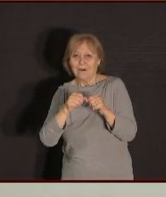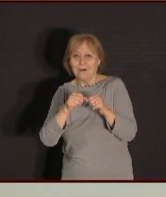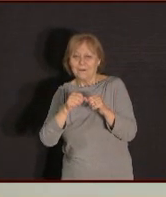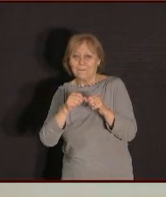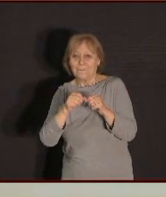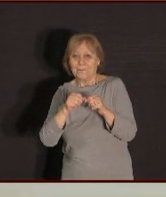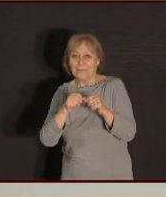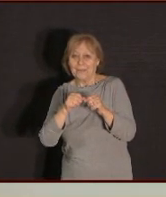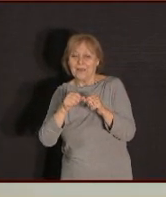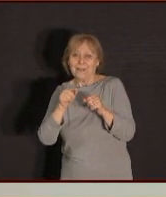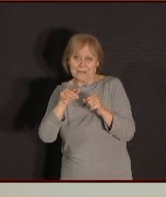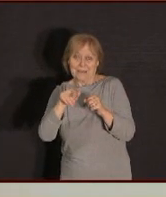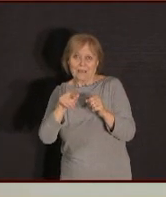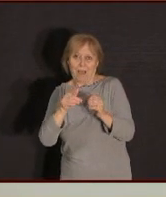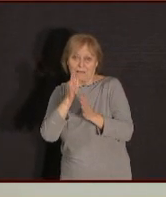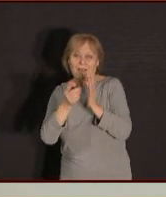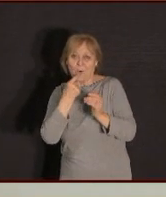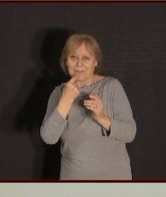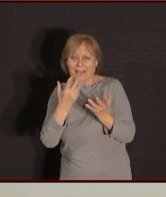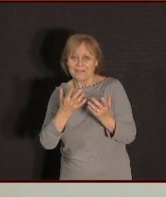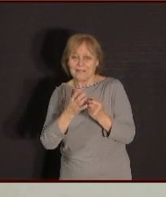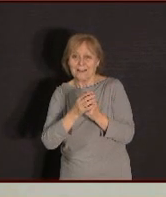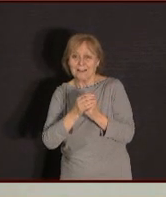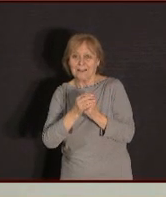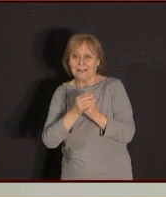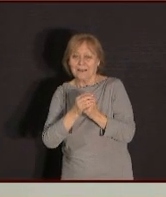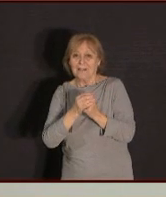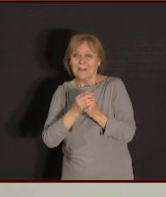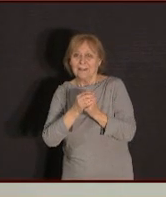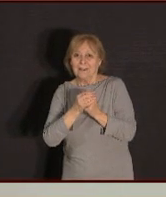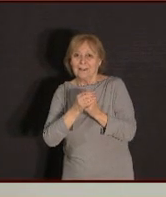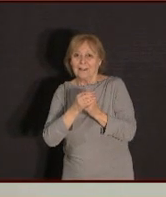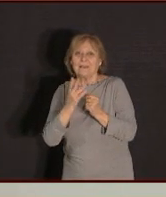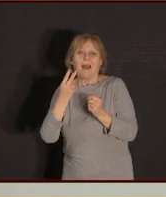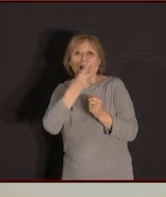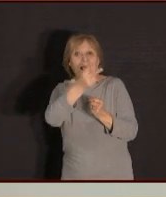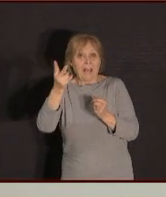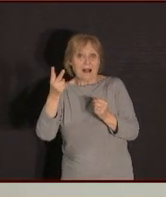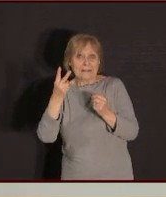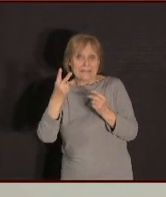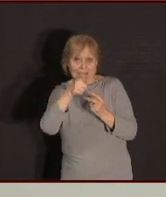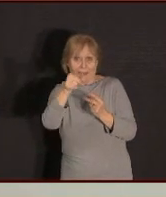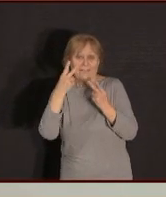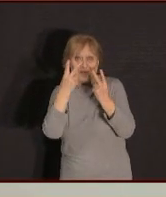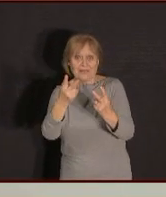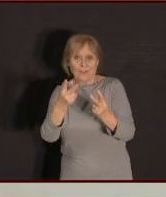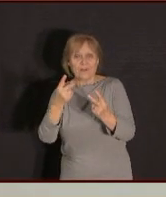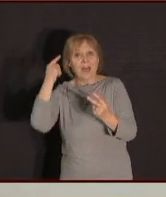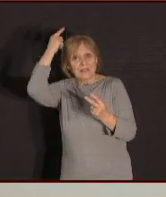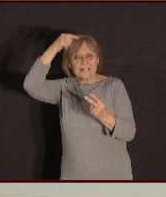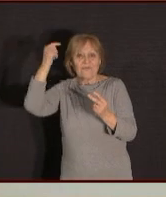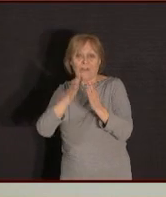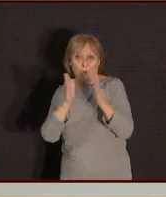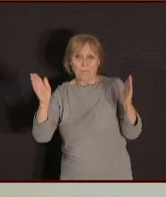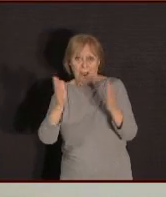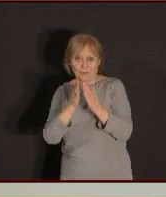tudi na krščanskem strežniku RKC lahko gledalci vidijo in sveto mašo in vse štiri dele rožne venca